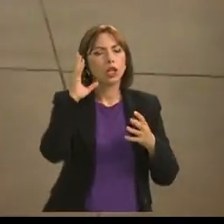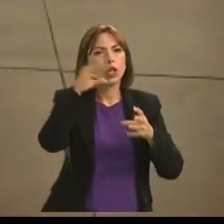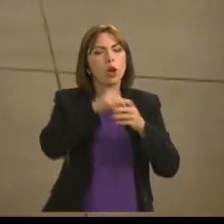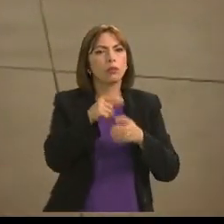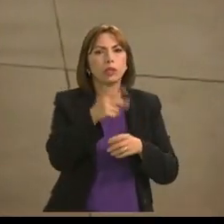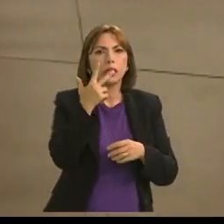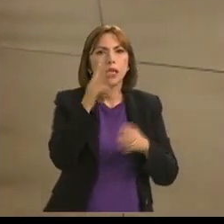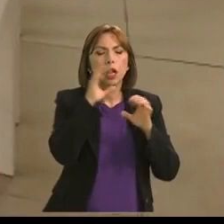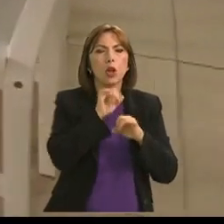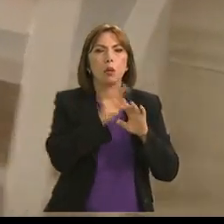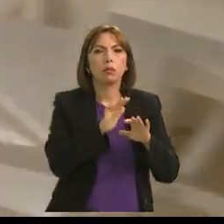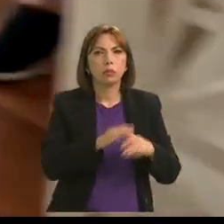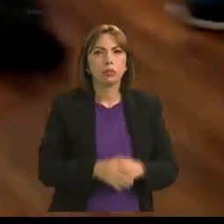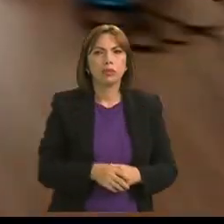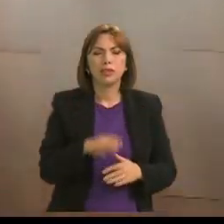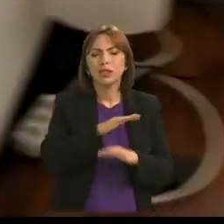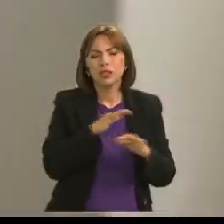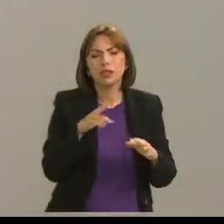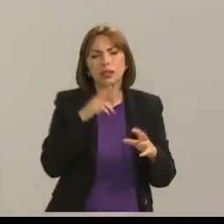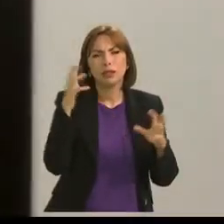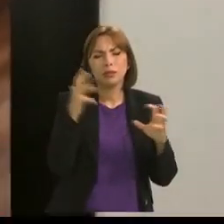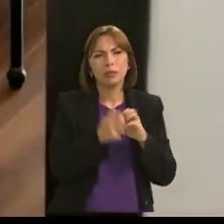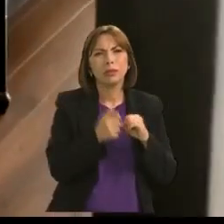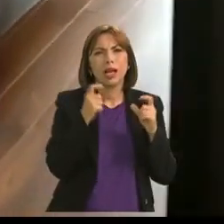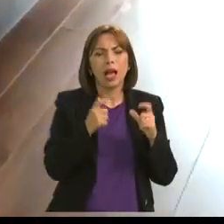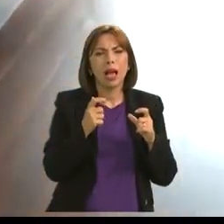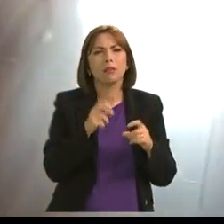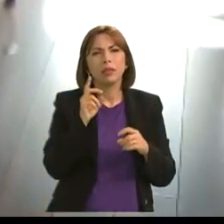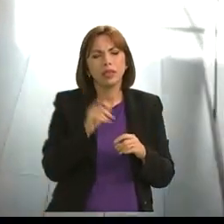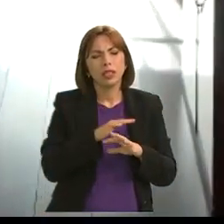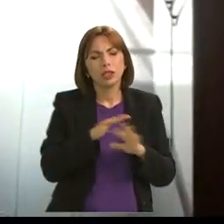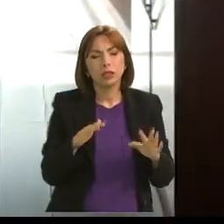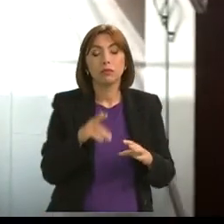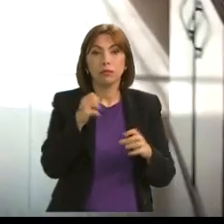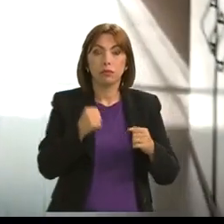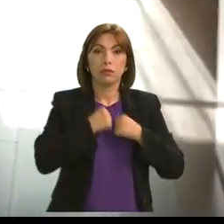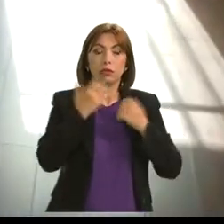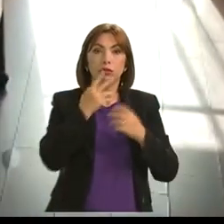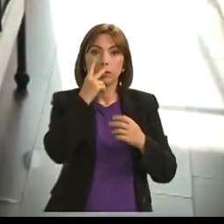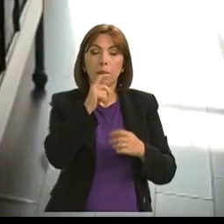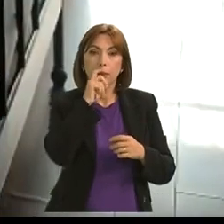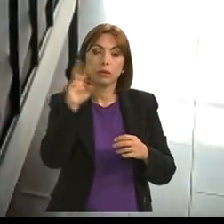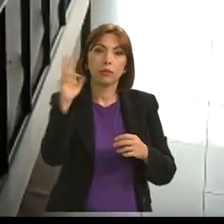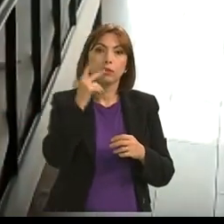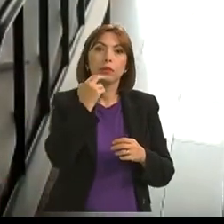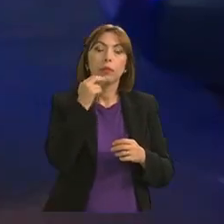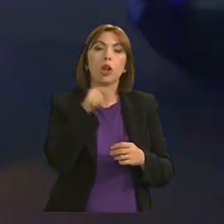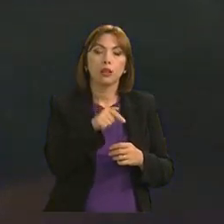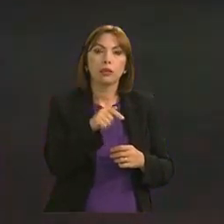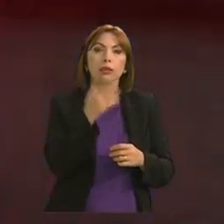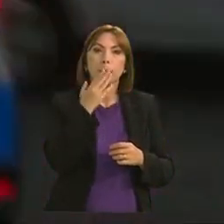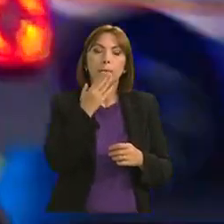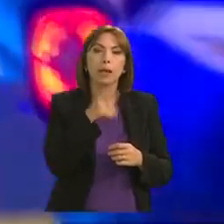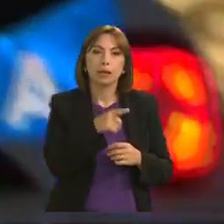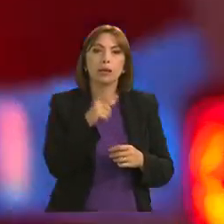3 nopți. Totul era un dezastru. Toate erau camerele. Da. Îngrozit de cele văzute, bărbatul a chemat poliția. Din